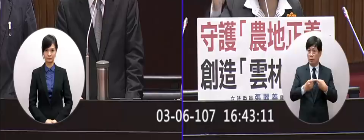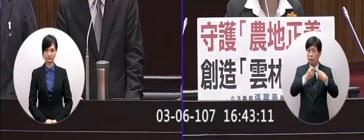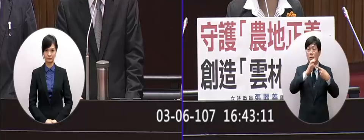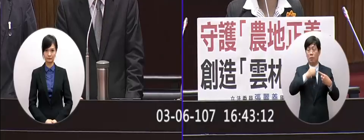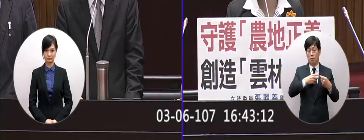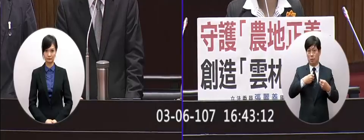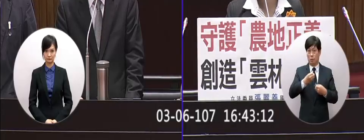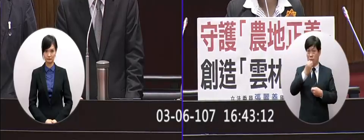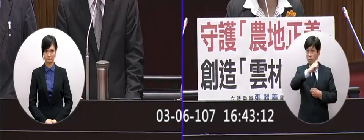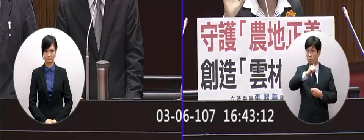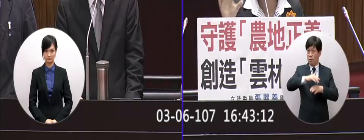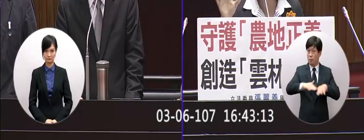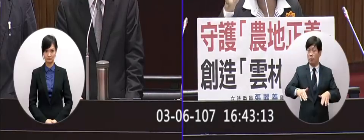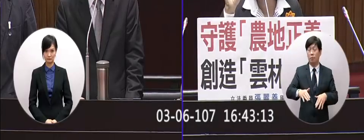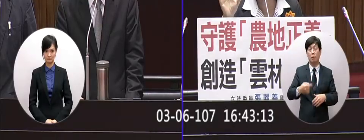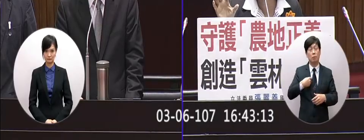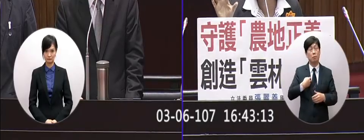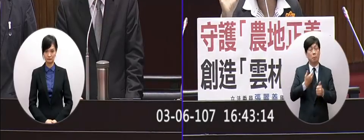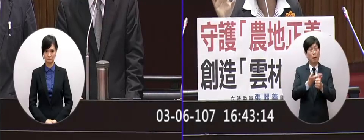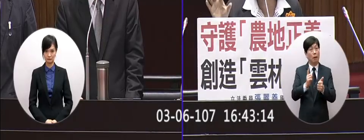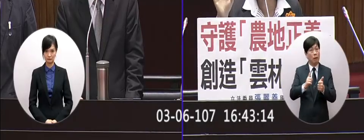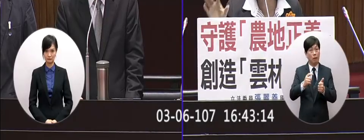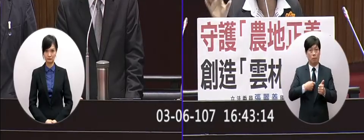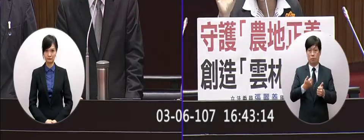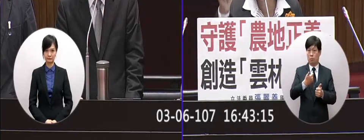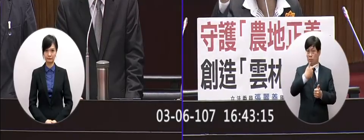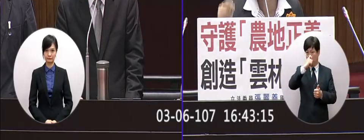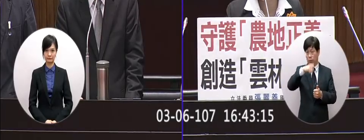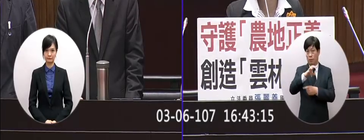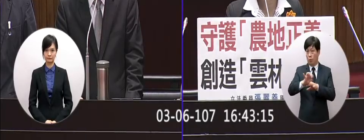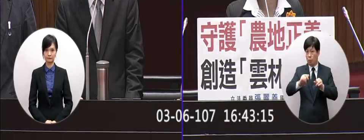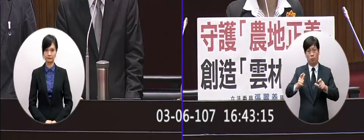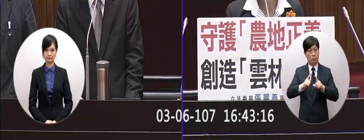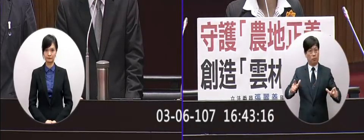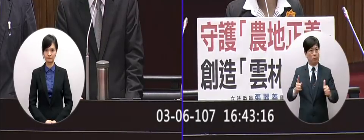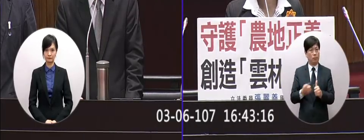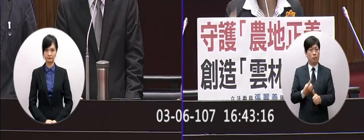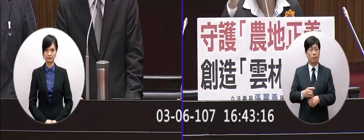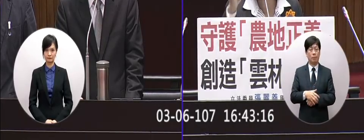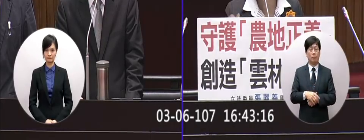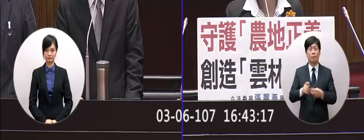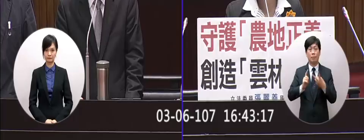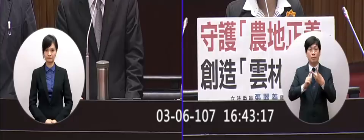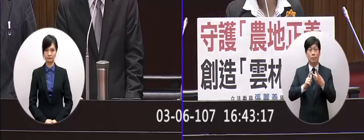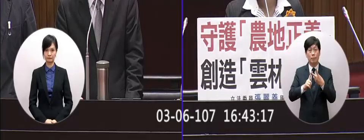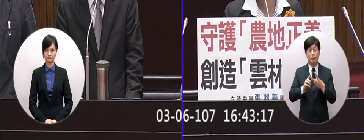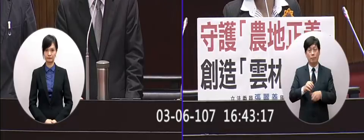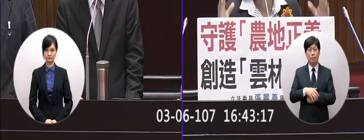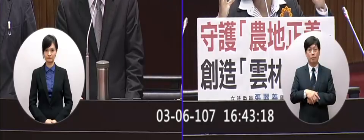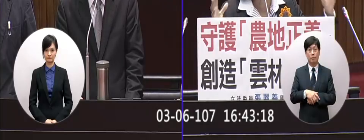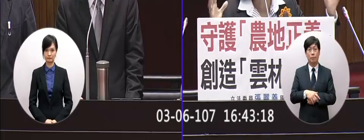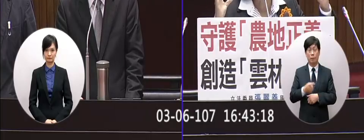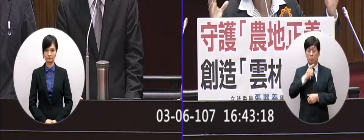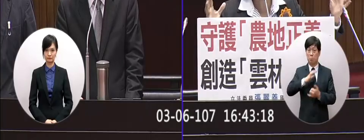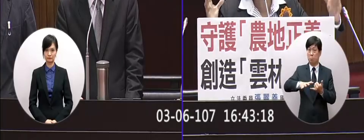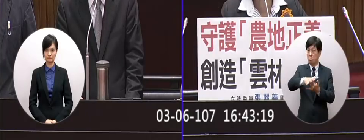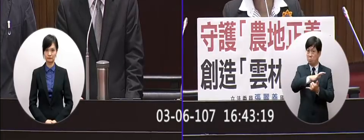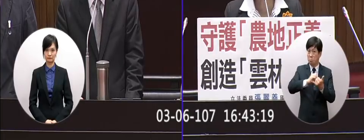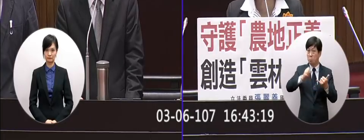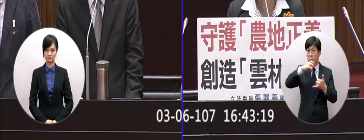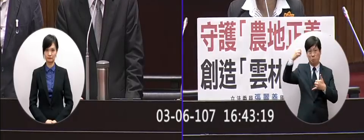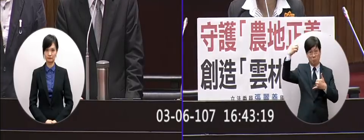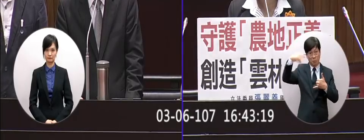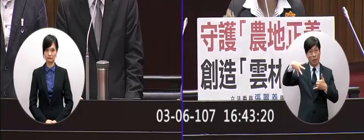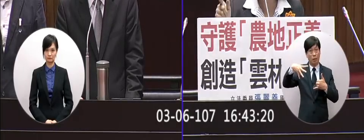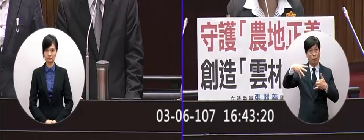的粮食安全，我提供的优良农地面积最大。第二个，我是全国太阳